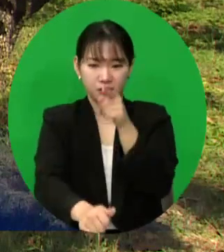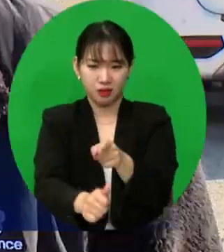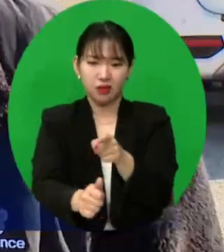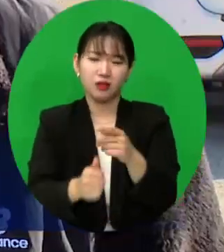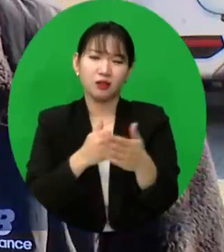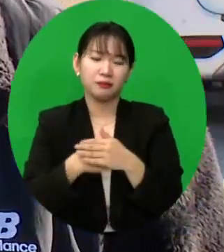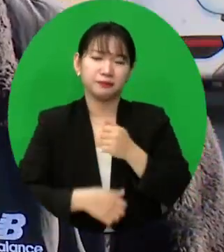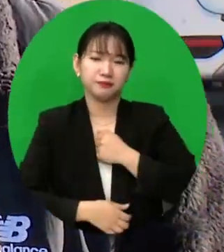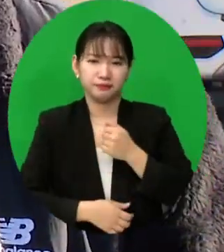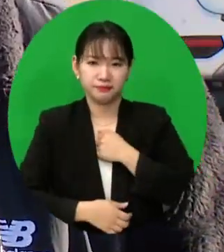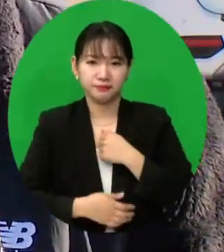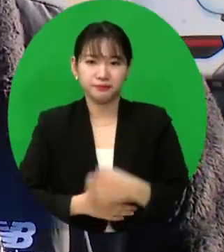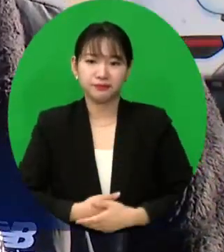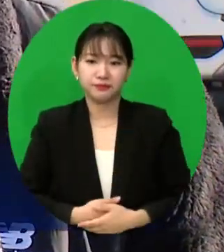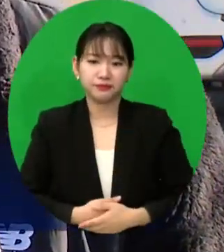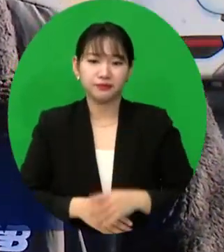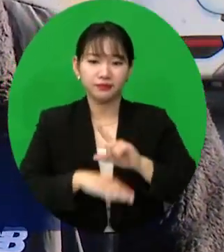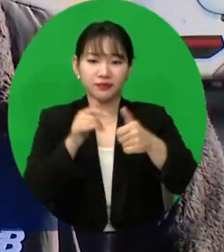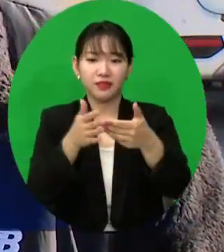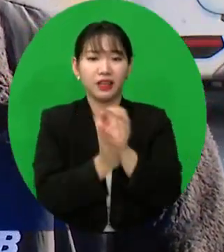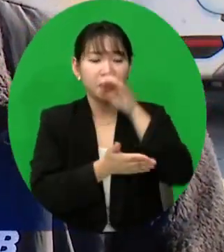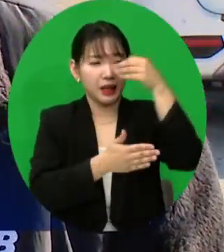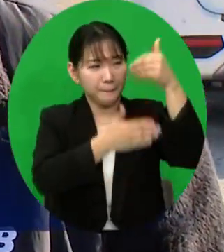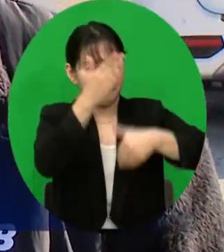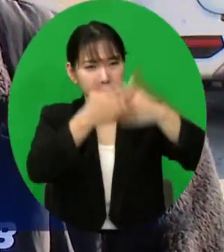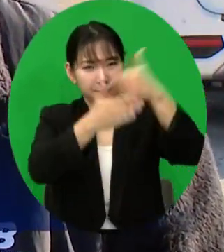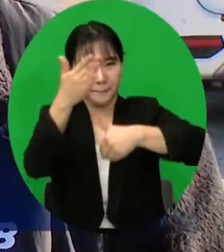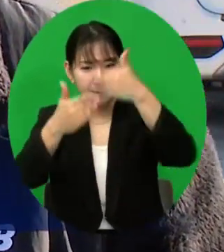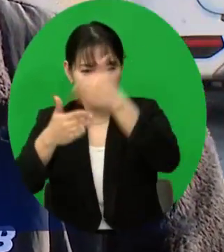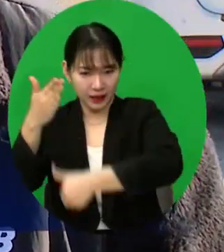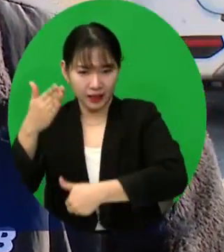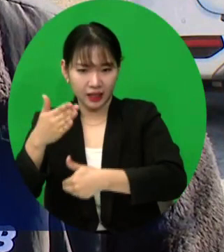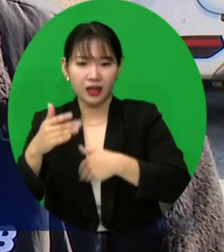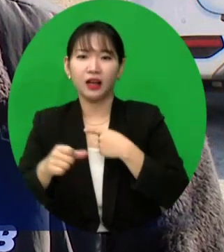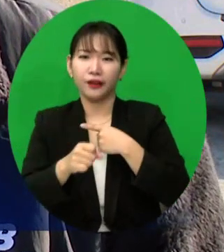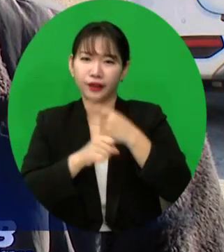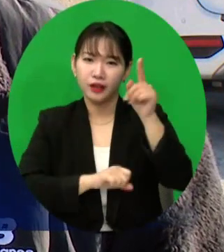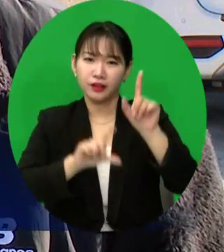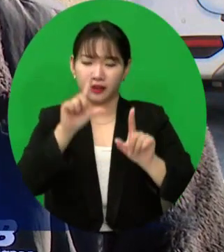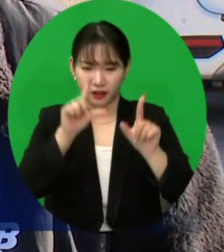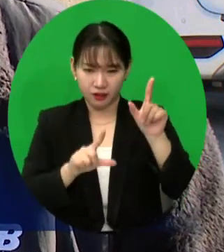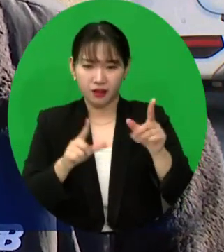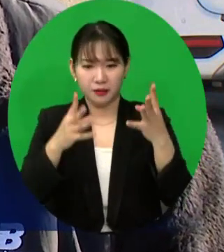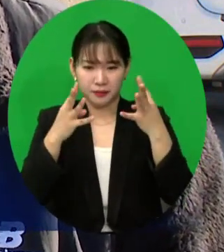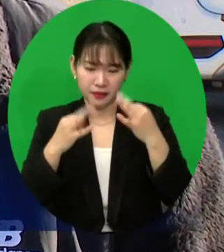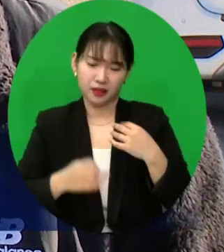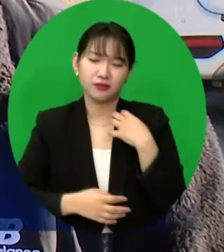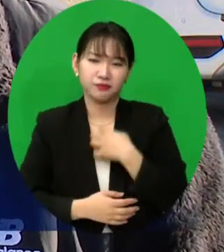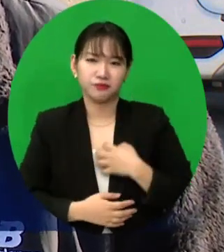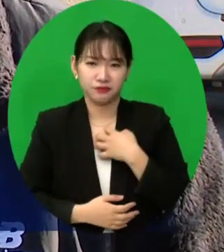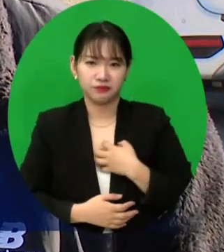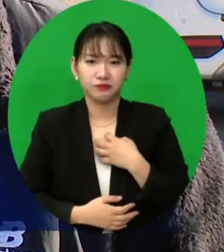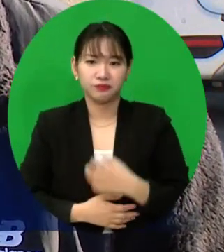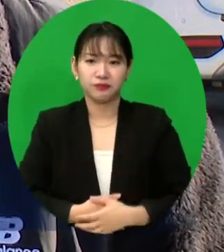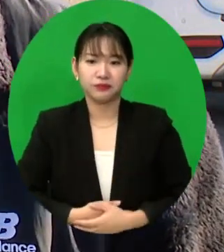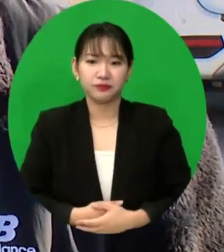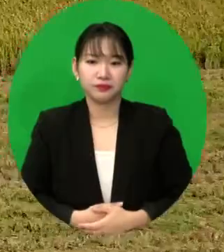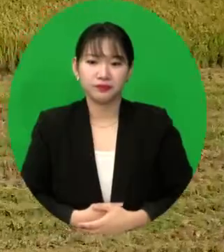좀 답답합니다. 또 지자체 예산이 다 삭감되다 보니까 내년도 그 시기가 또 걱정이 많이